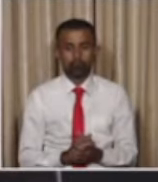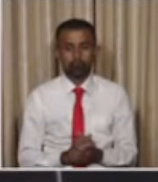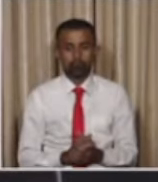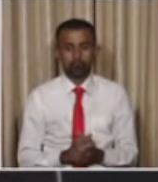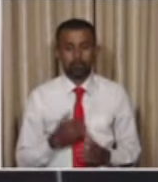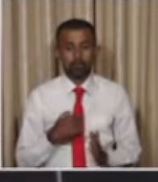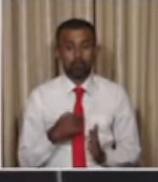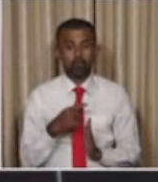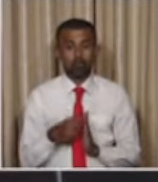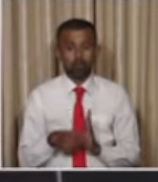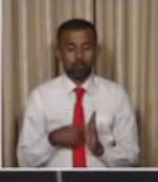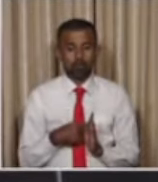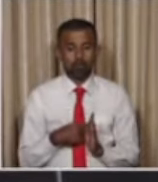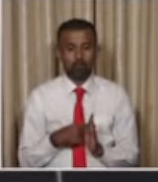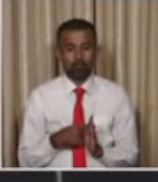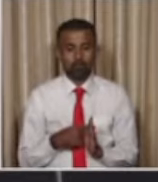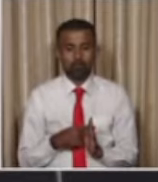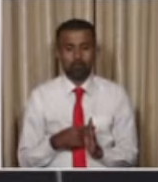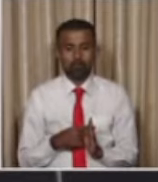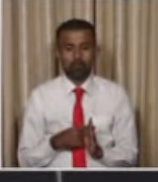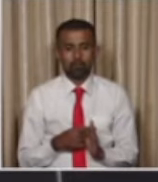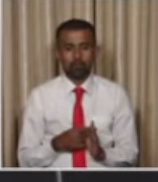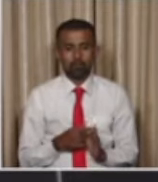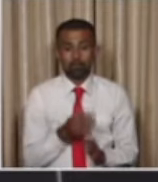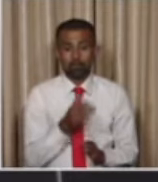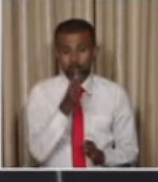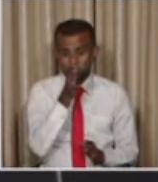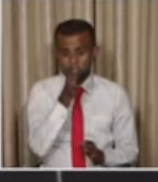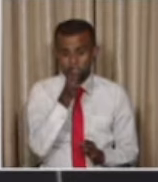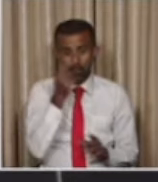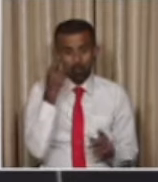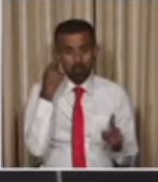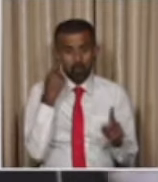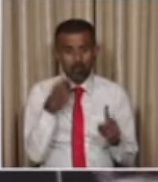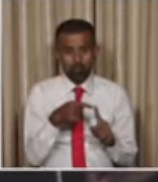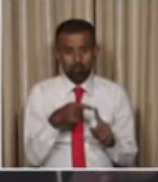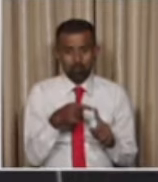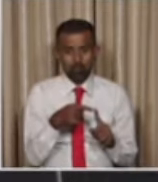අපේ රටේ දූෂණය